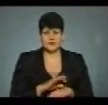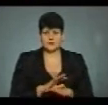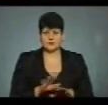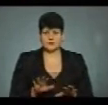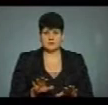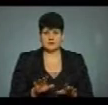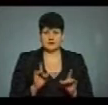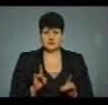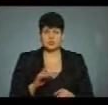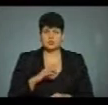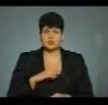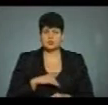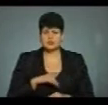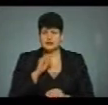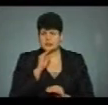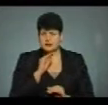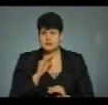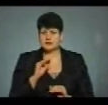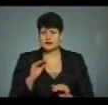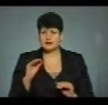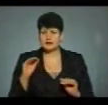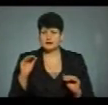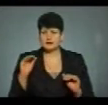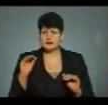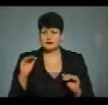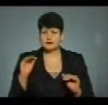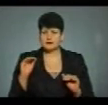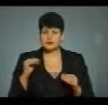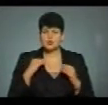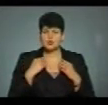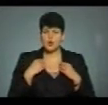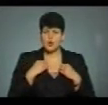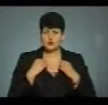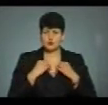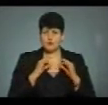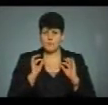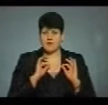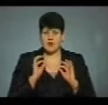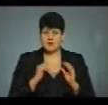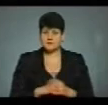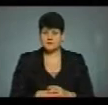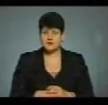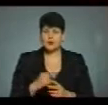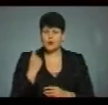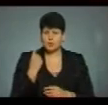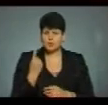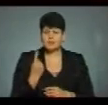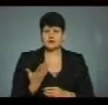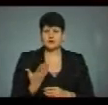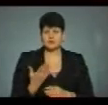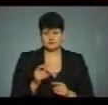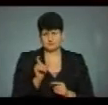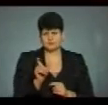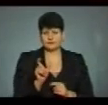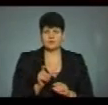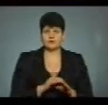болить. Лише душа тихенько у куточку поправляє йому сорочку. Один з уривків вірша виконував Матвій